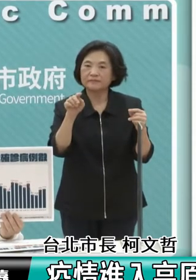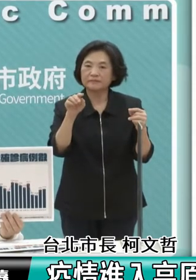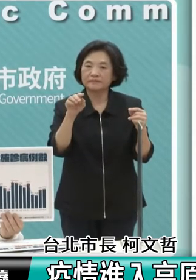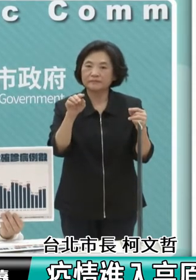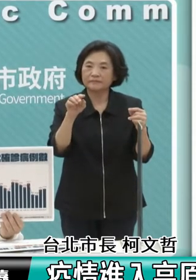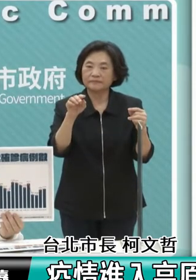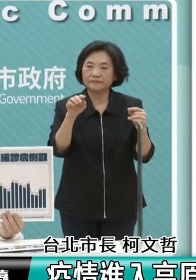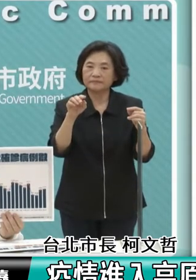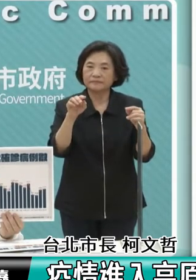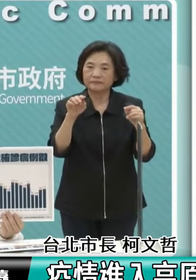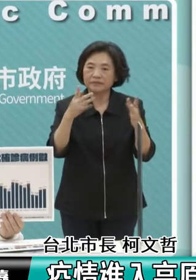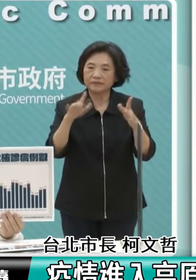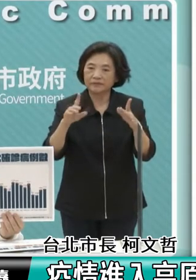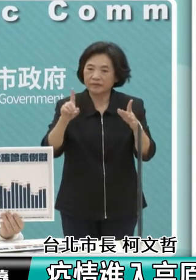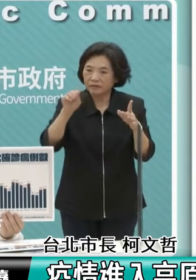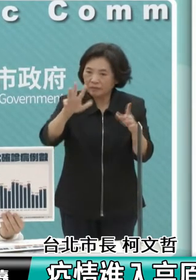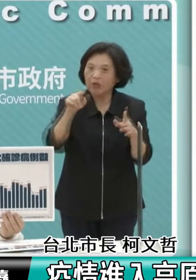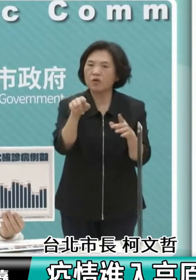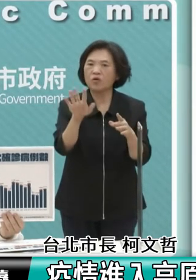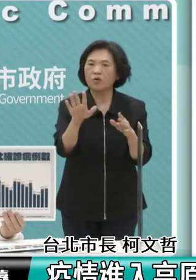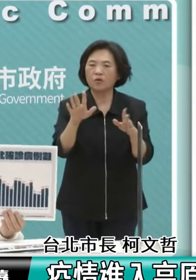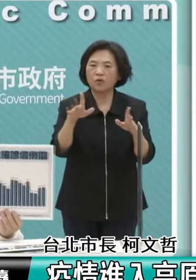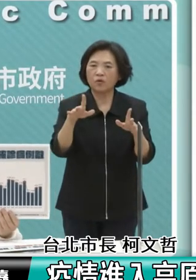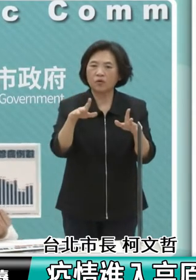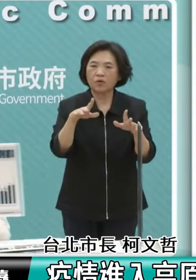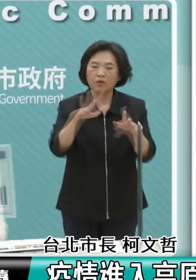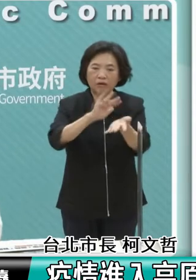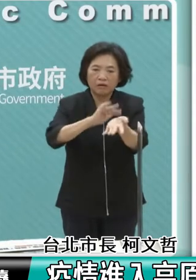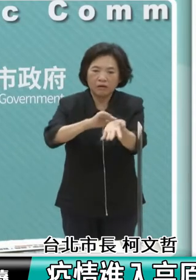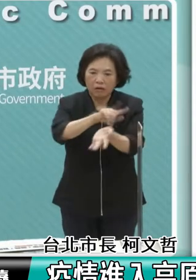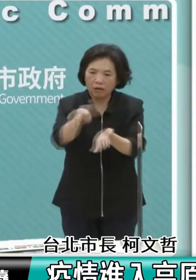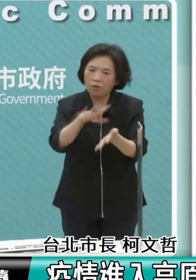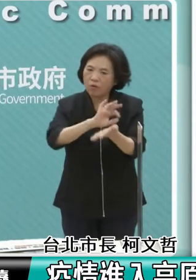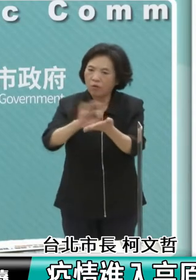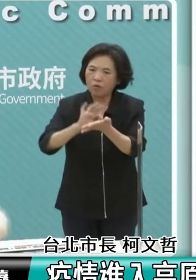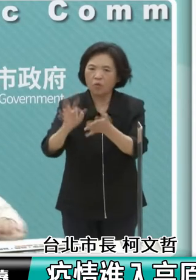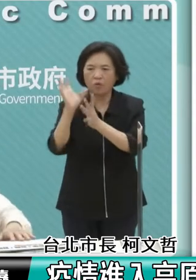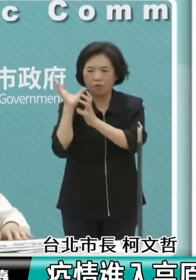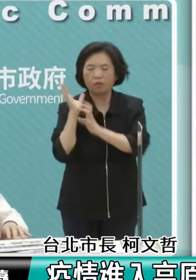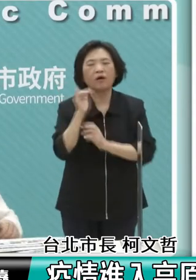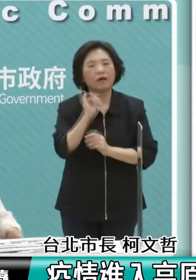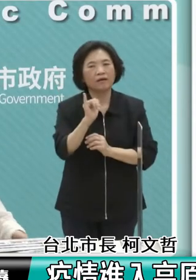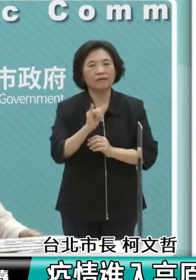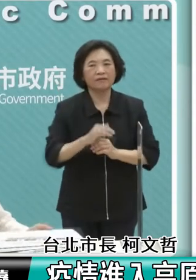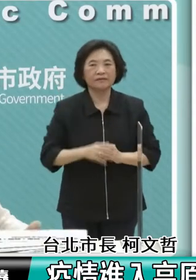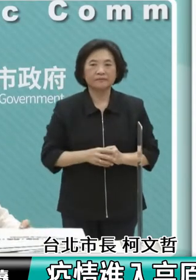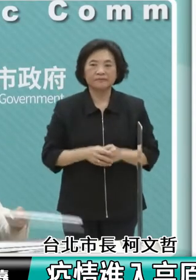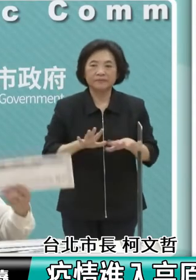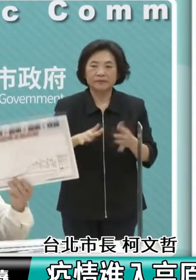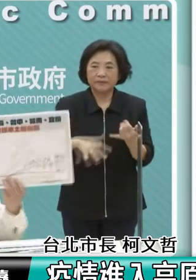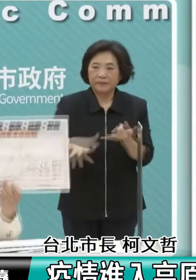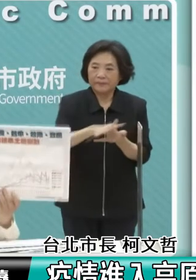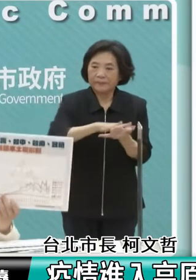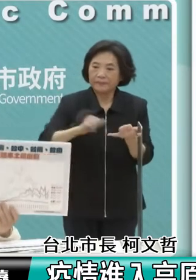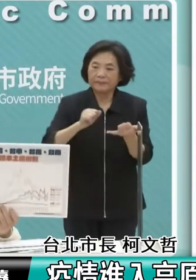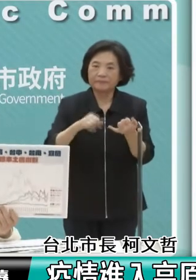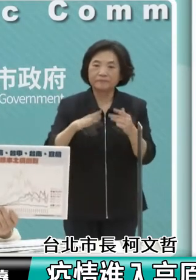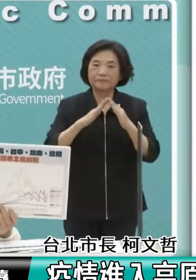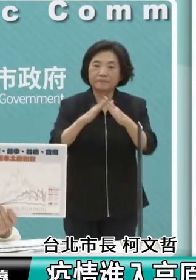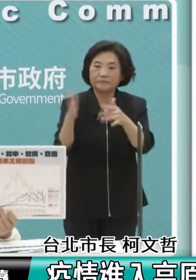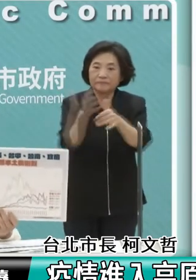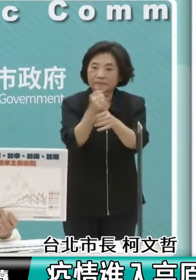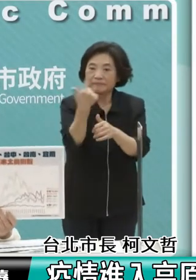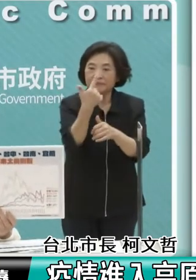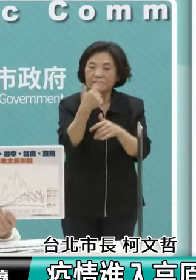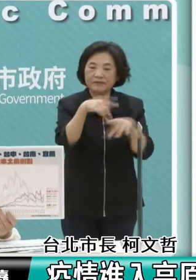10000到这个甚至更高到18000人哈，大概医疗量能都没有问题。那把整个全台湾哦6度拿起来看